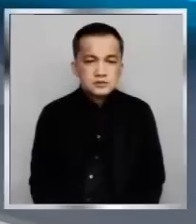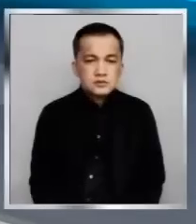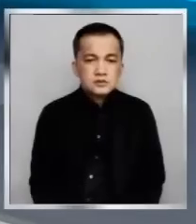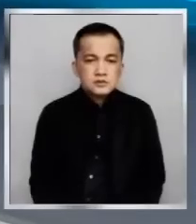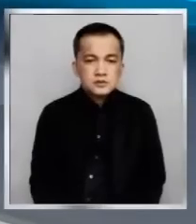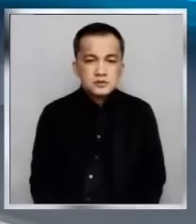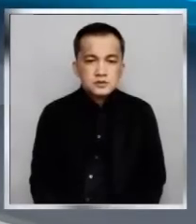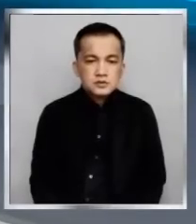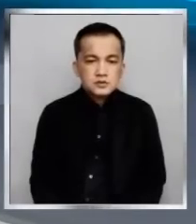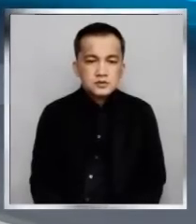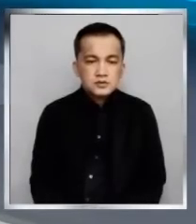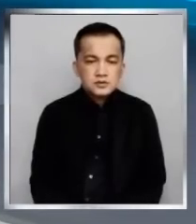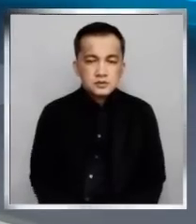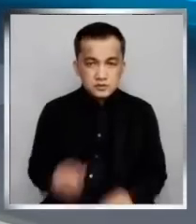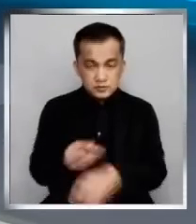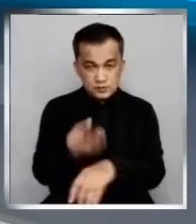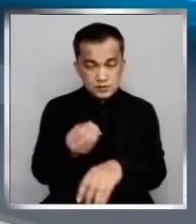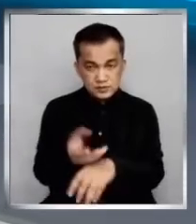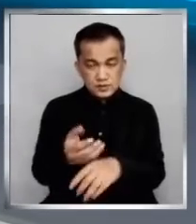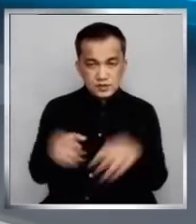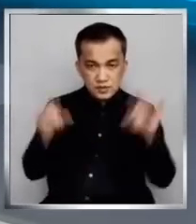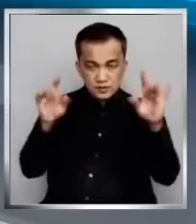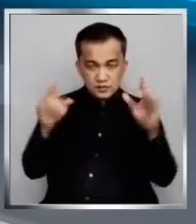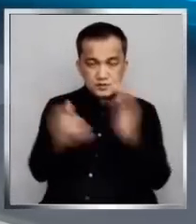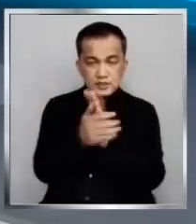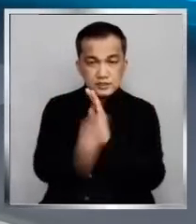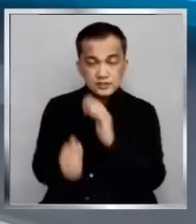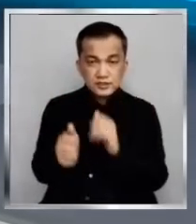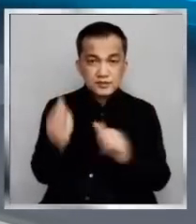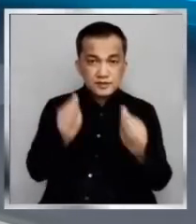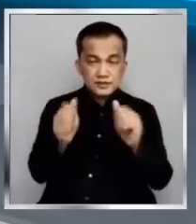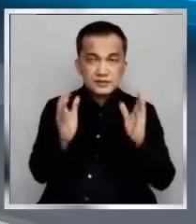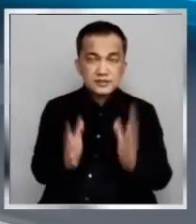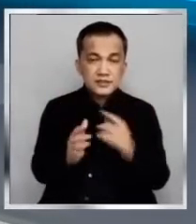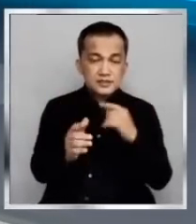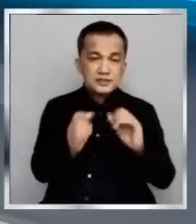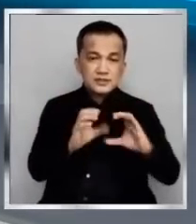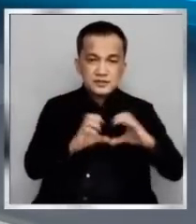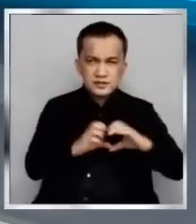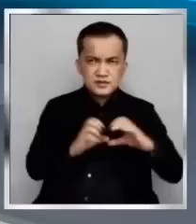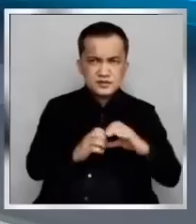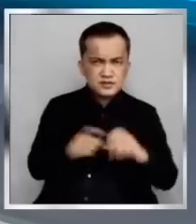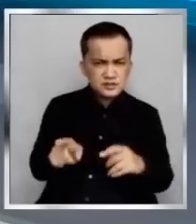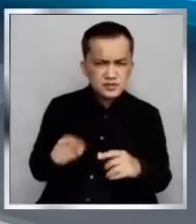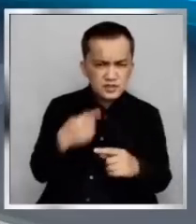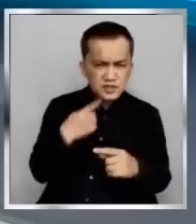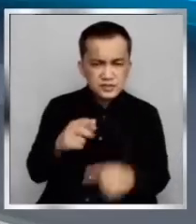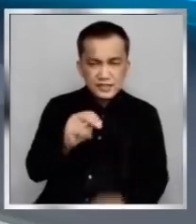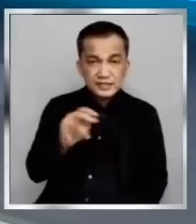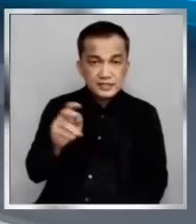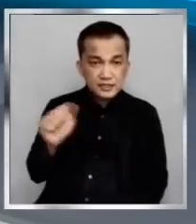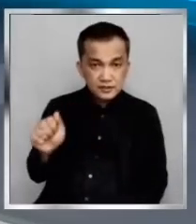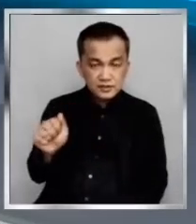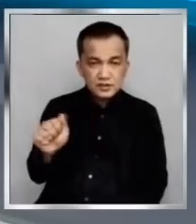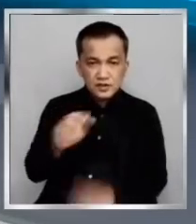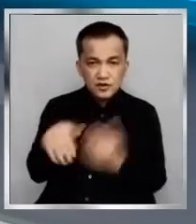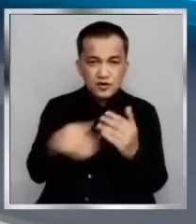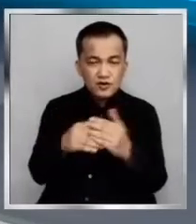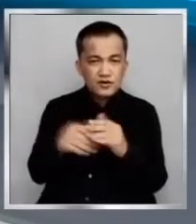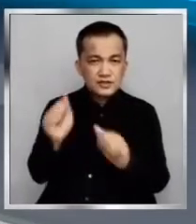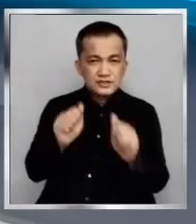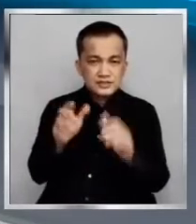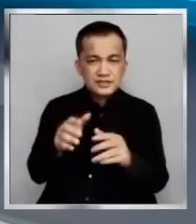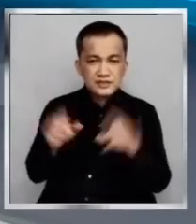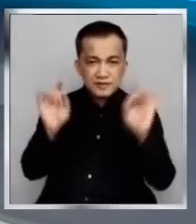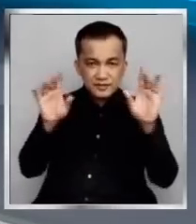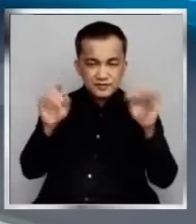Nagpasikat ng kanilang volleyball skills ang ilang Kapuso artists sa National Collegiate Athletic Association na NCAA All-Star Volleyball Games